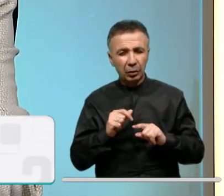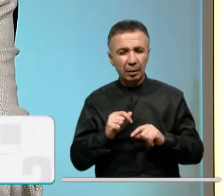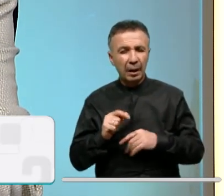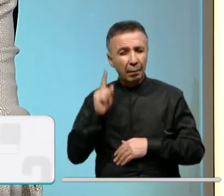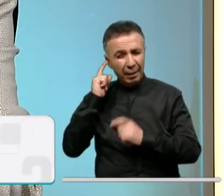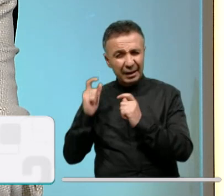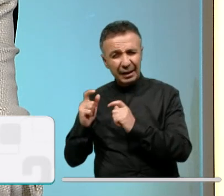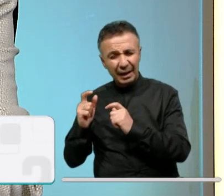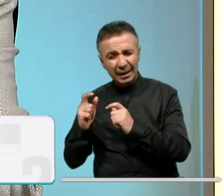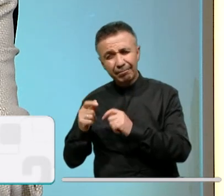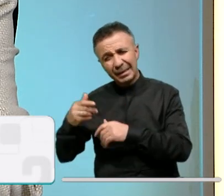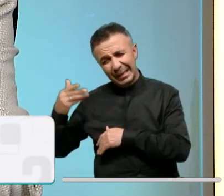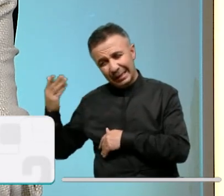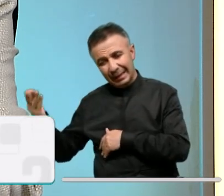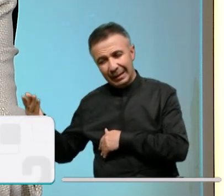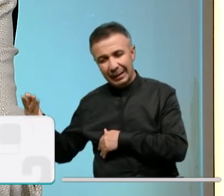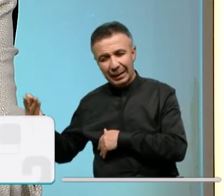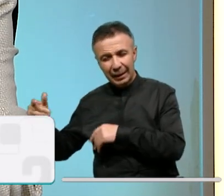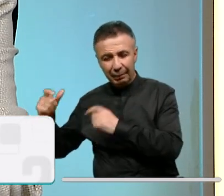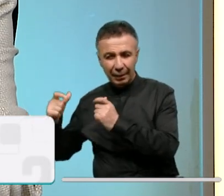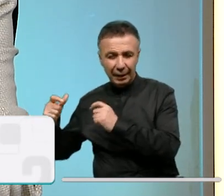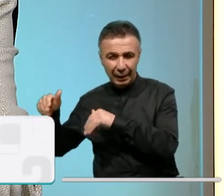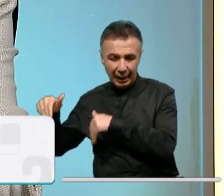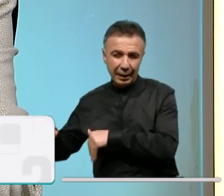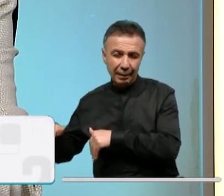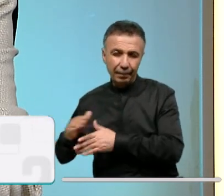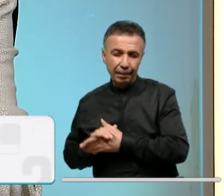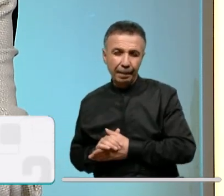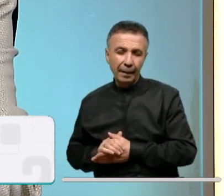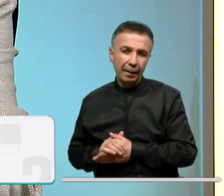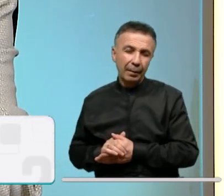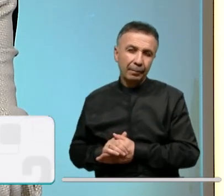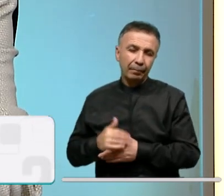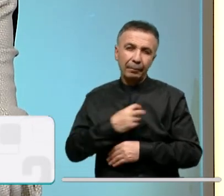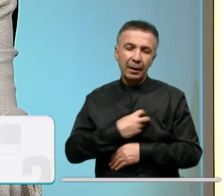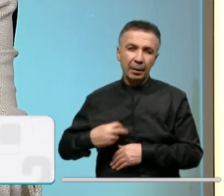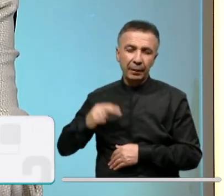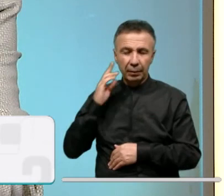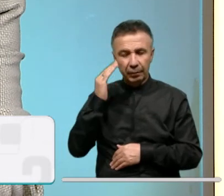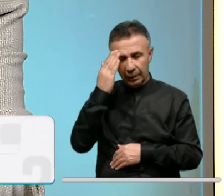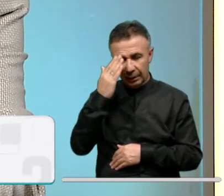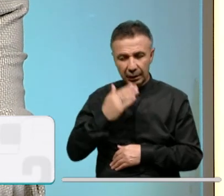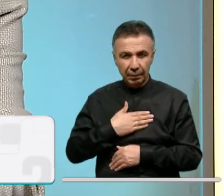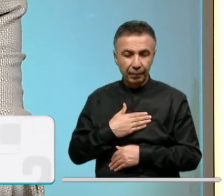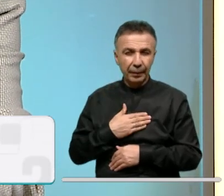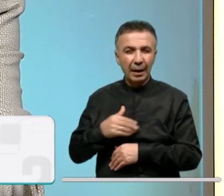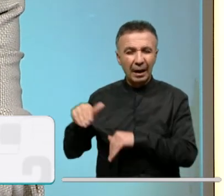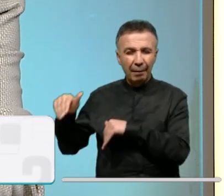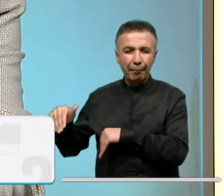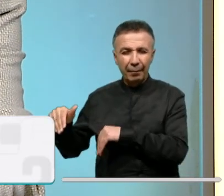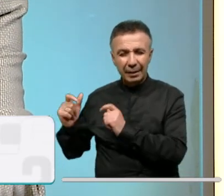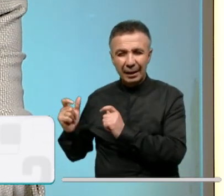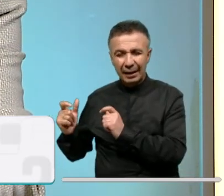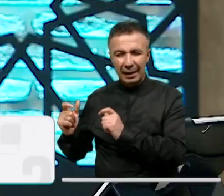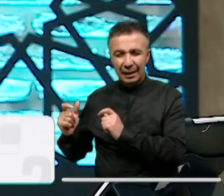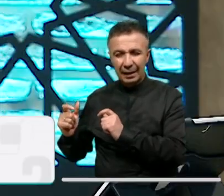mezarı mezar yeri kaybolmasın çiğnenmesi ayak altında kalmasın diye Efendimiz aleyhissalatu vesselam mezar yerini çevirmiş